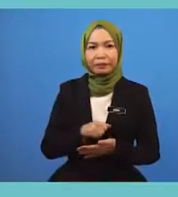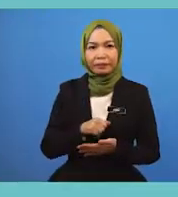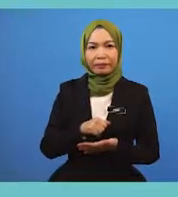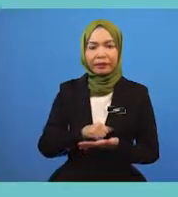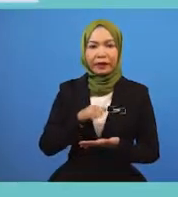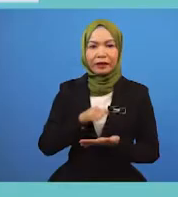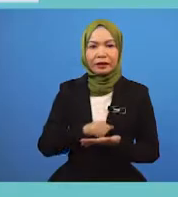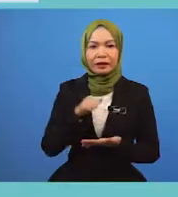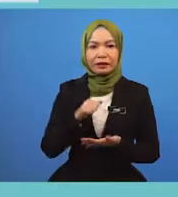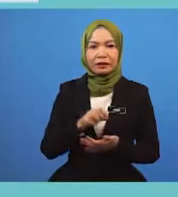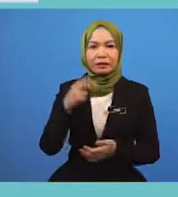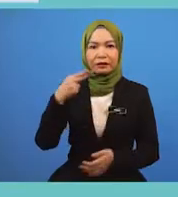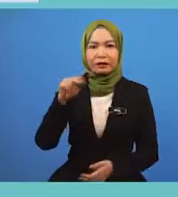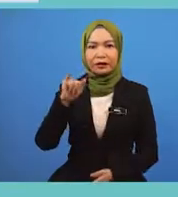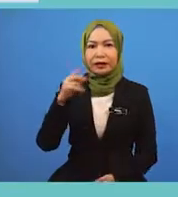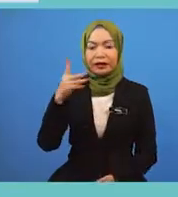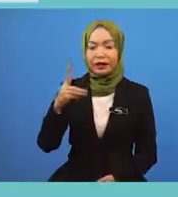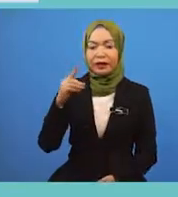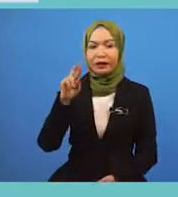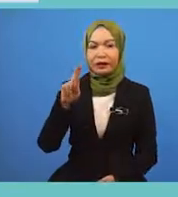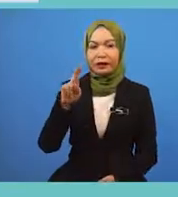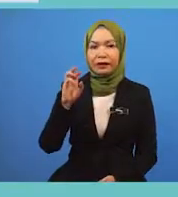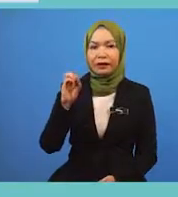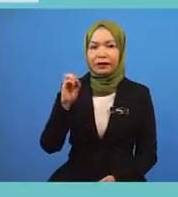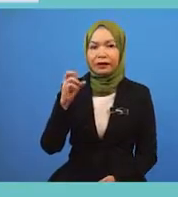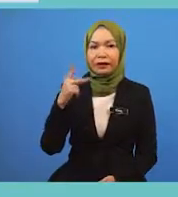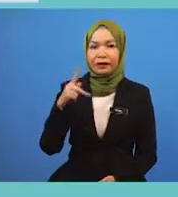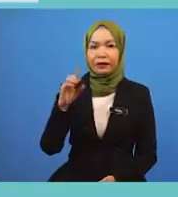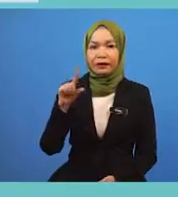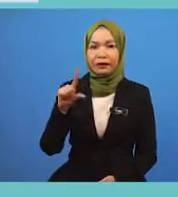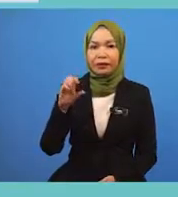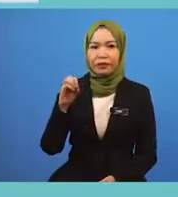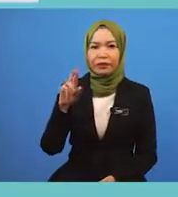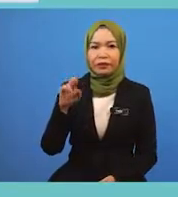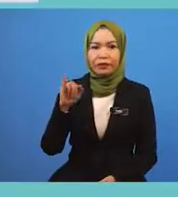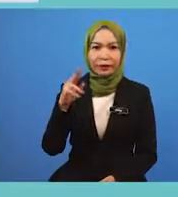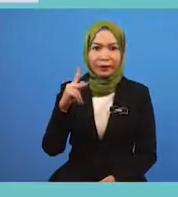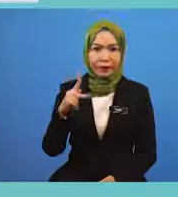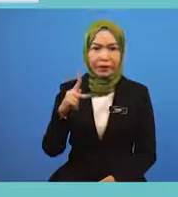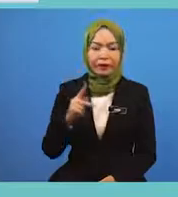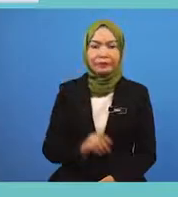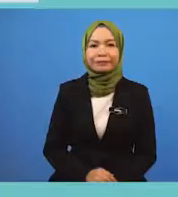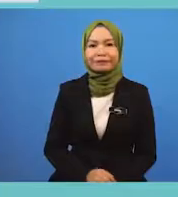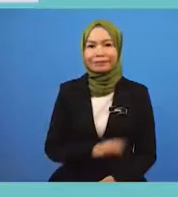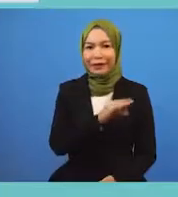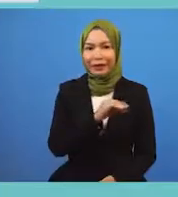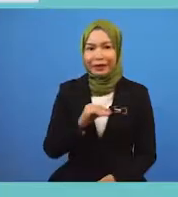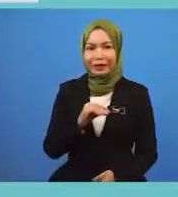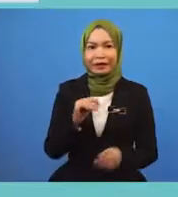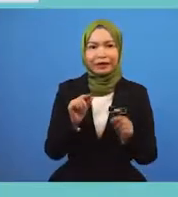ialah tindak balas antara asid hidroklorik digantikan dengan